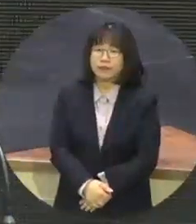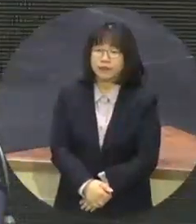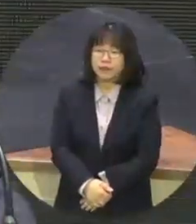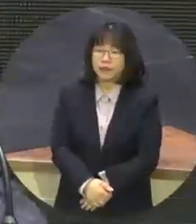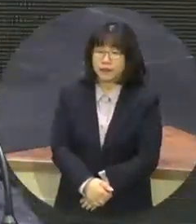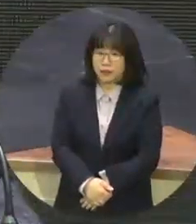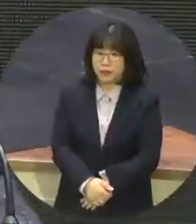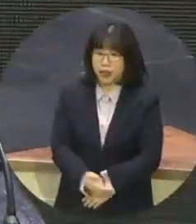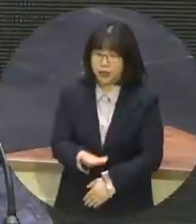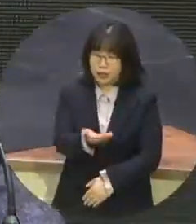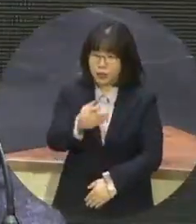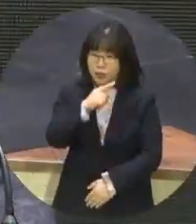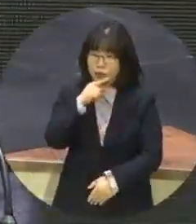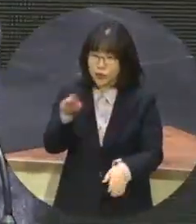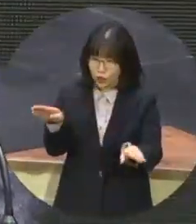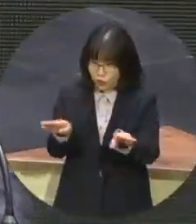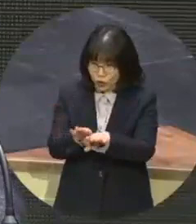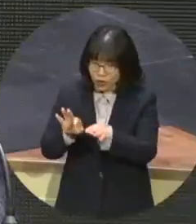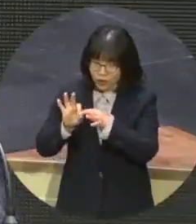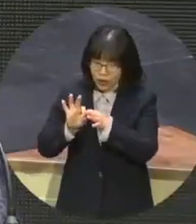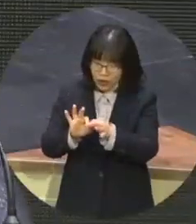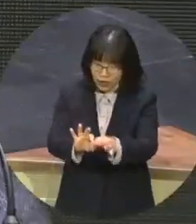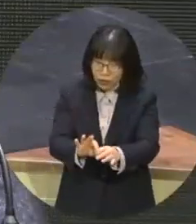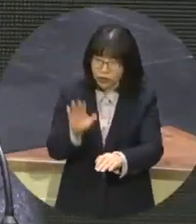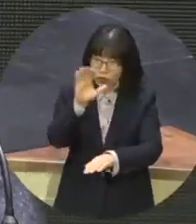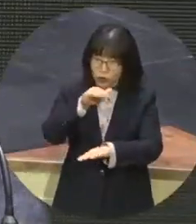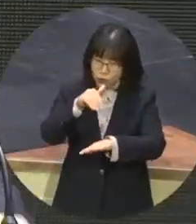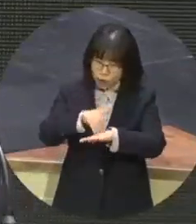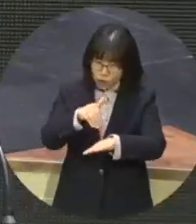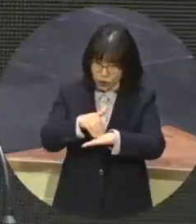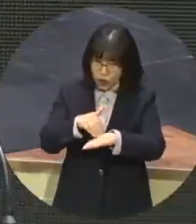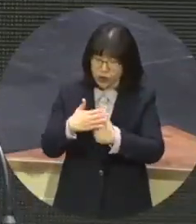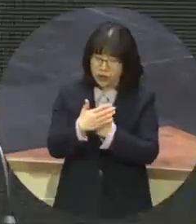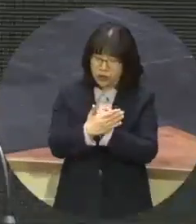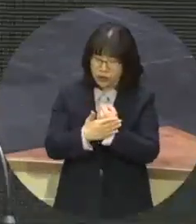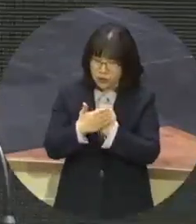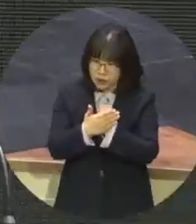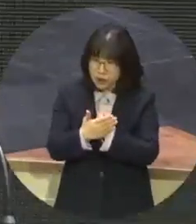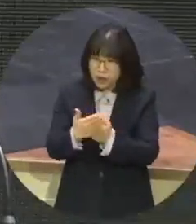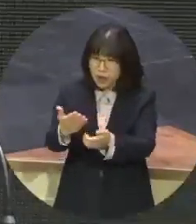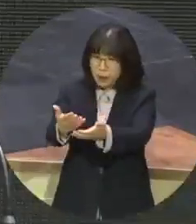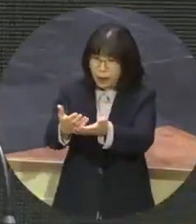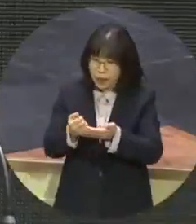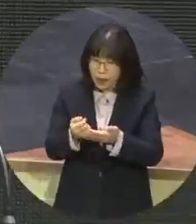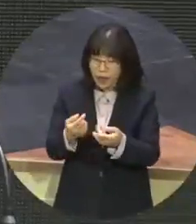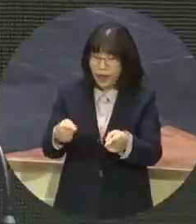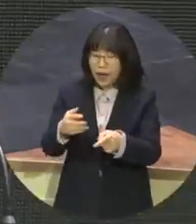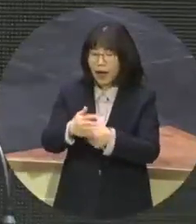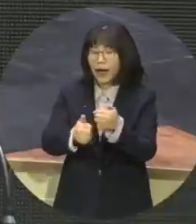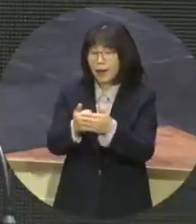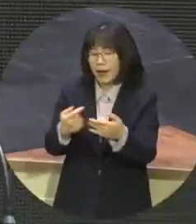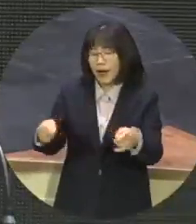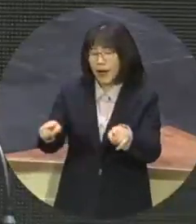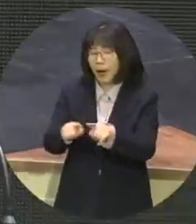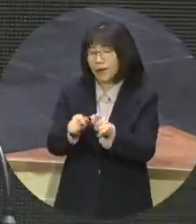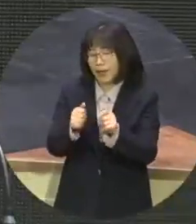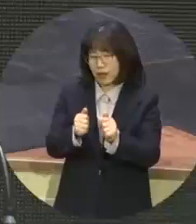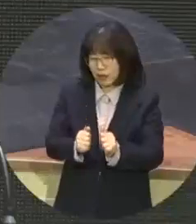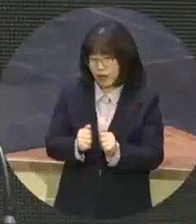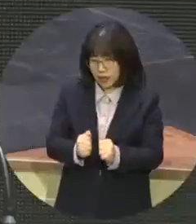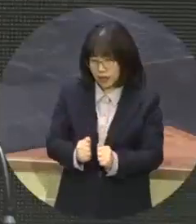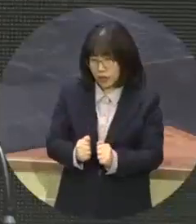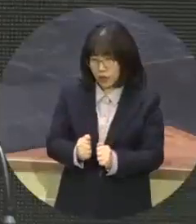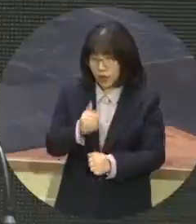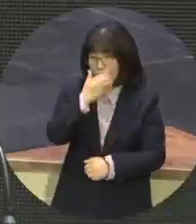하나님 앞에서 이 주신 이 어마어마한 축복을 정말로 위드 프린시플. 주님이 나와